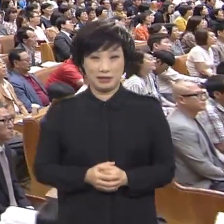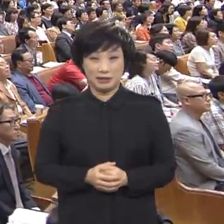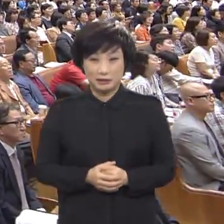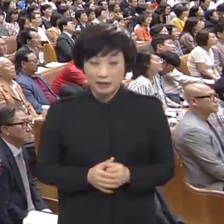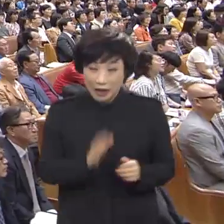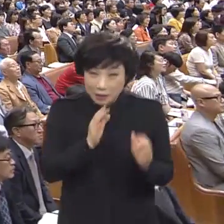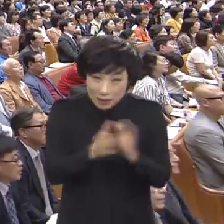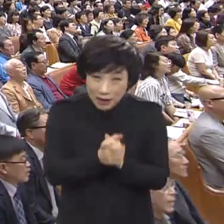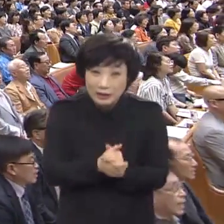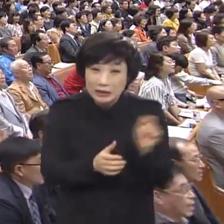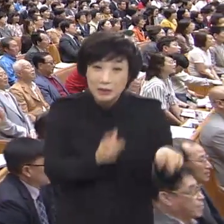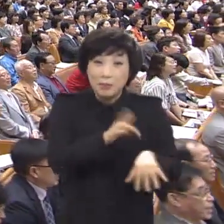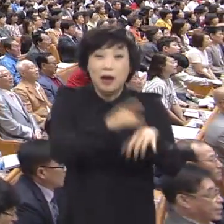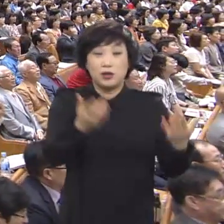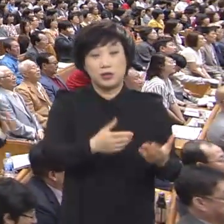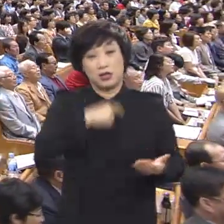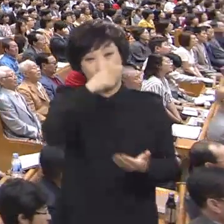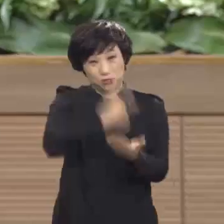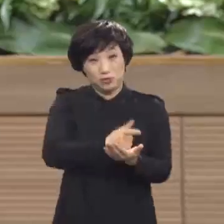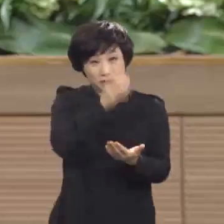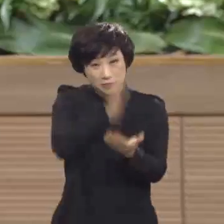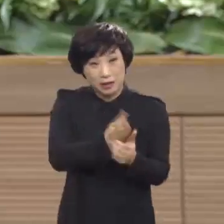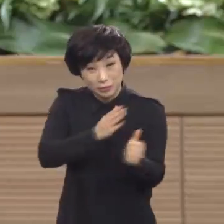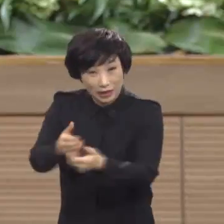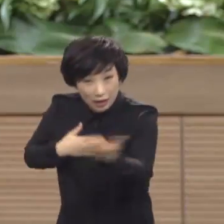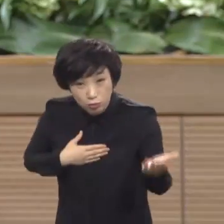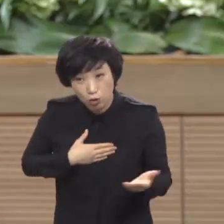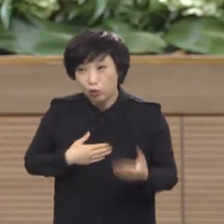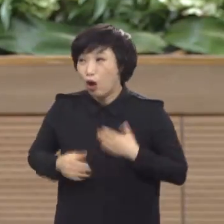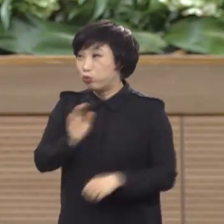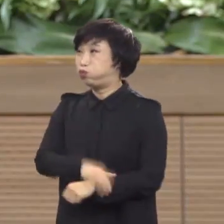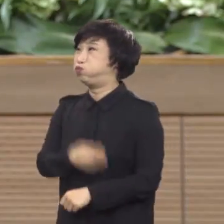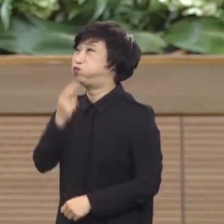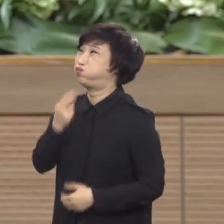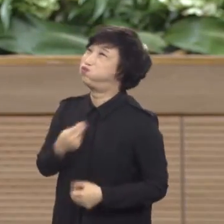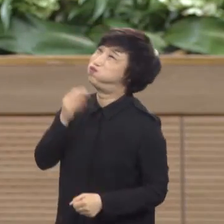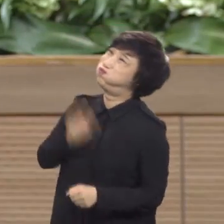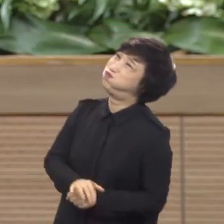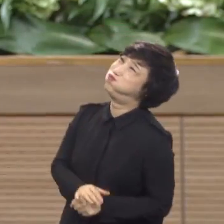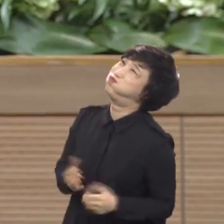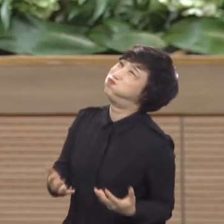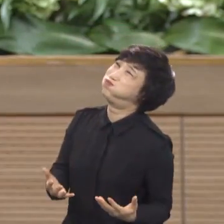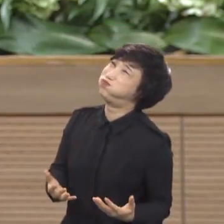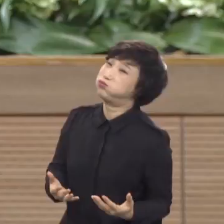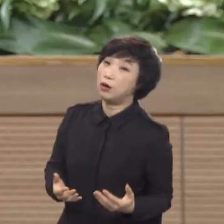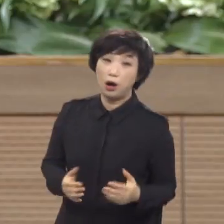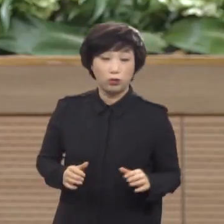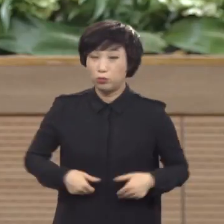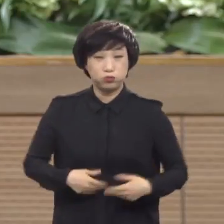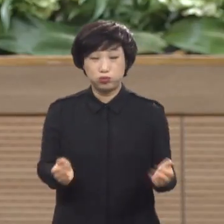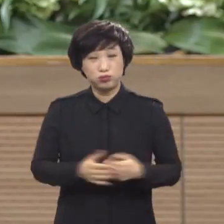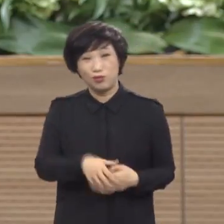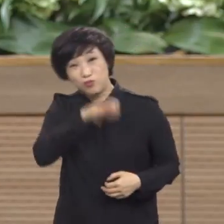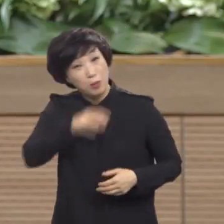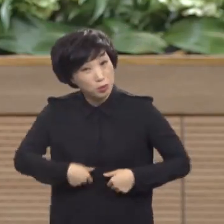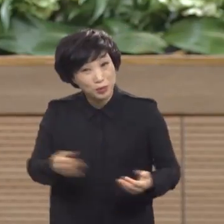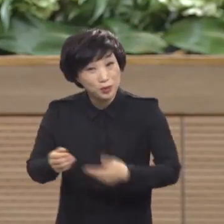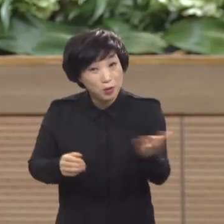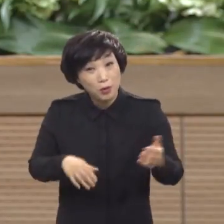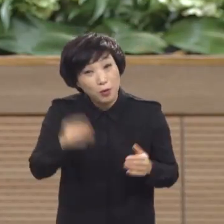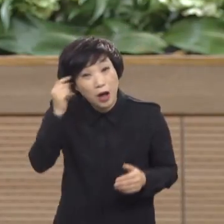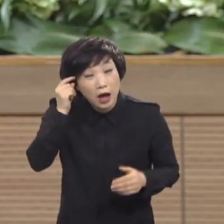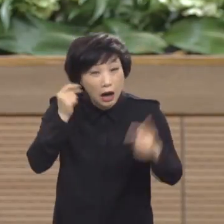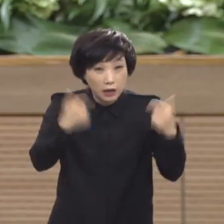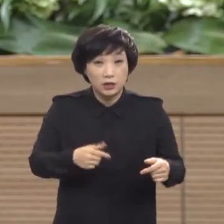요놈에게 속지 말아야 된다 이 말이야. 나는 아무 잘못 없는데 왜 누명을 씌우십니까? 그럴 필요도 없어. 언제나